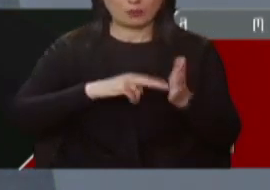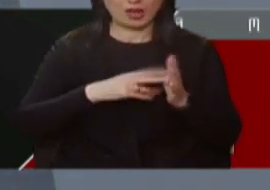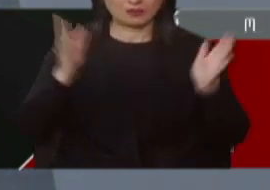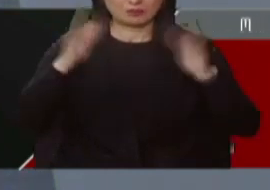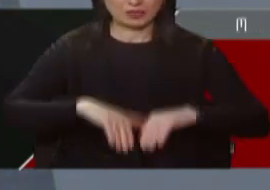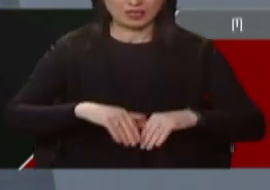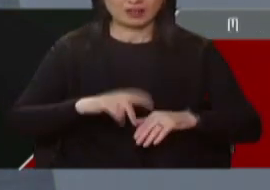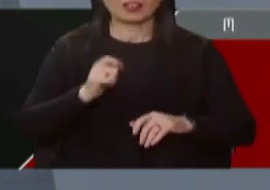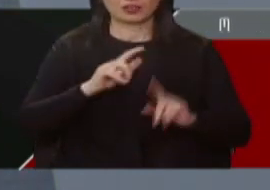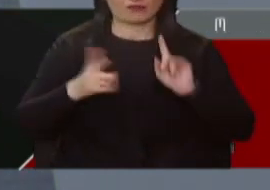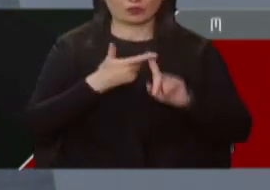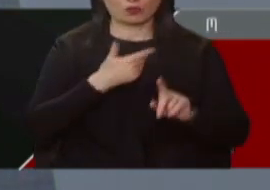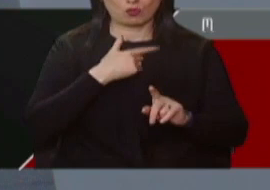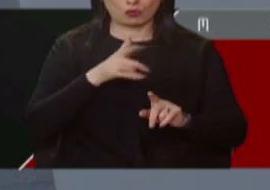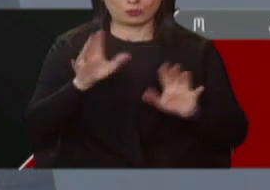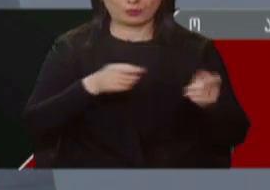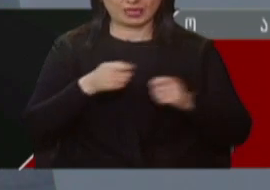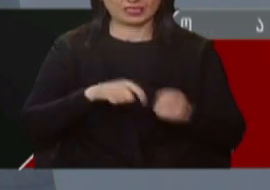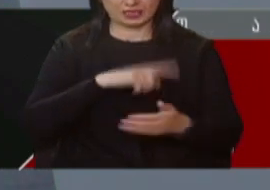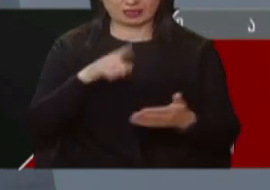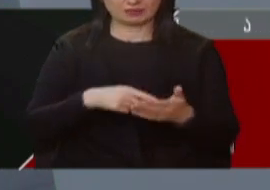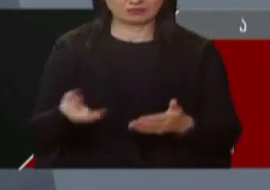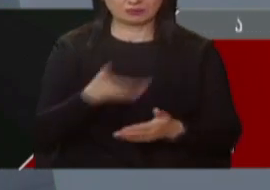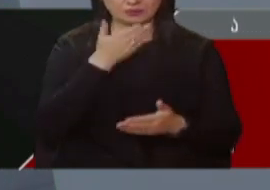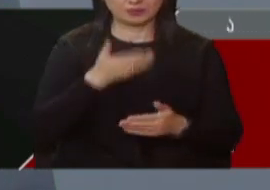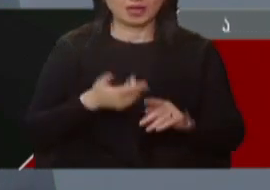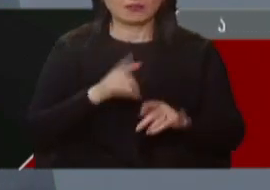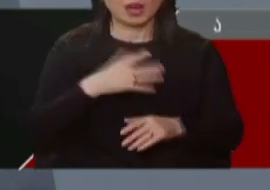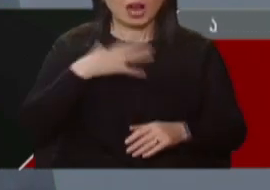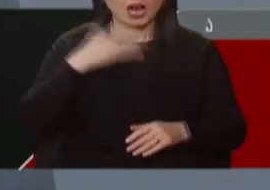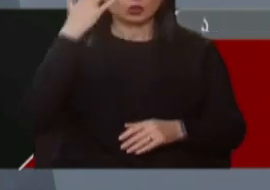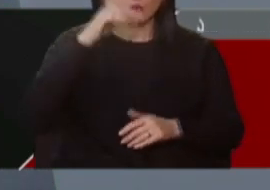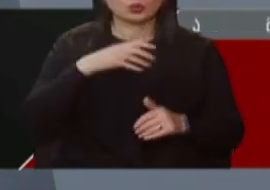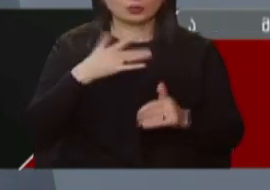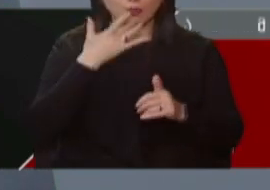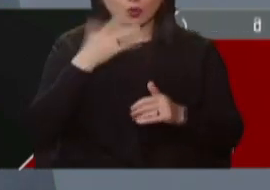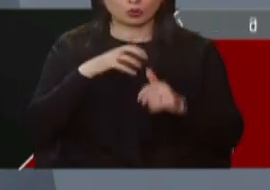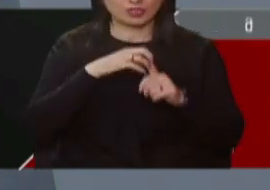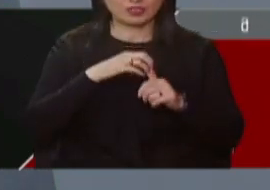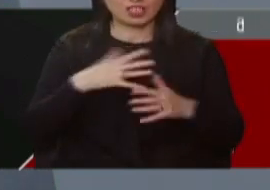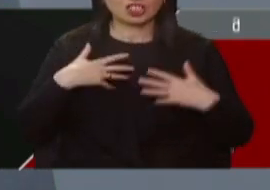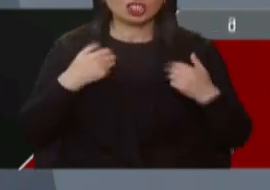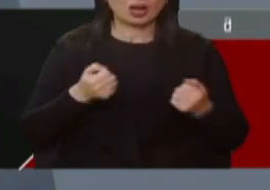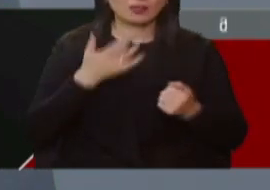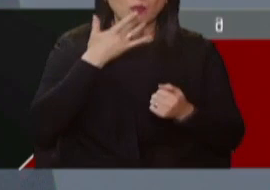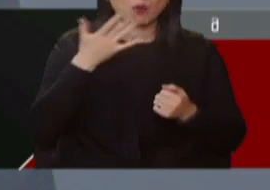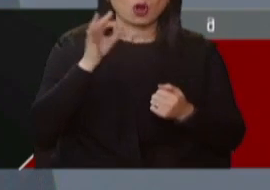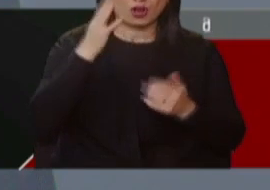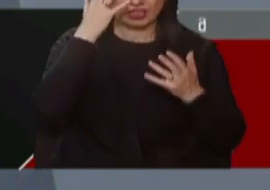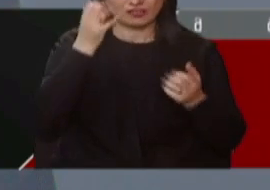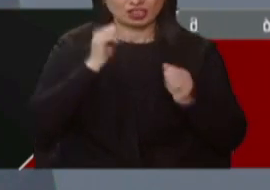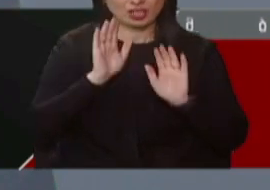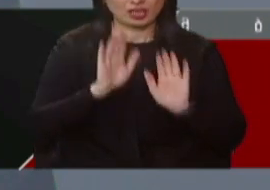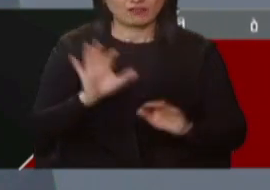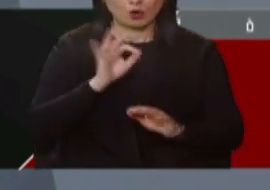kontekstshi ganikhilavs da ukrainis prezidents kitkhvebit mimartavs kartuli otsneba politikur liderebs jarmtelobis temis politizirebiskan tavis